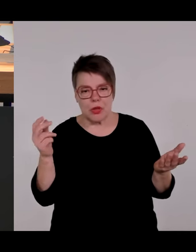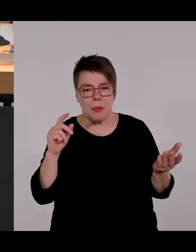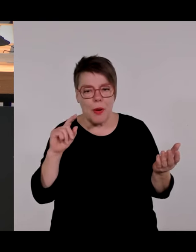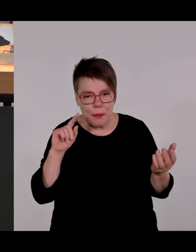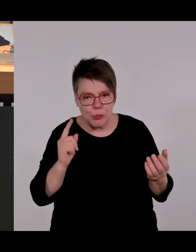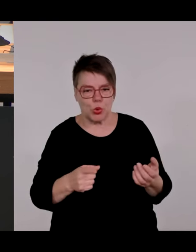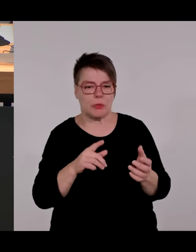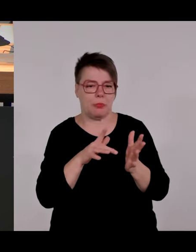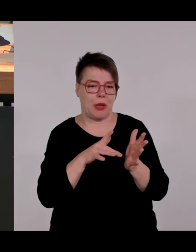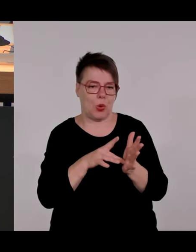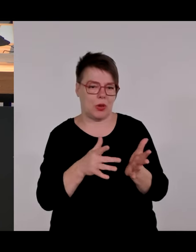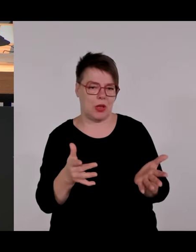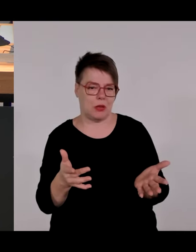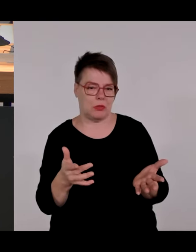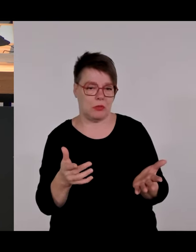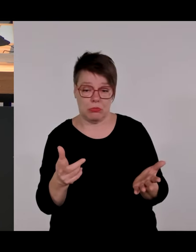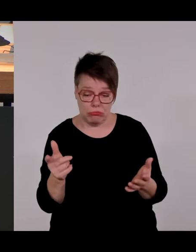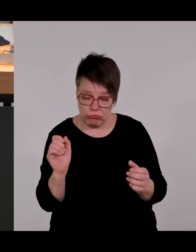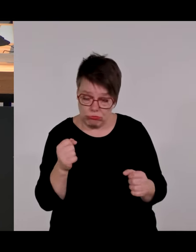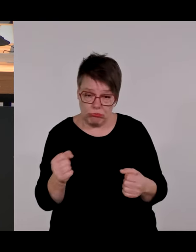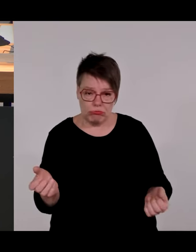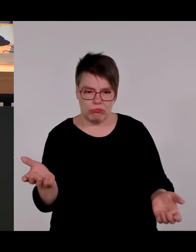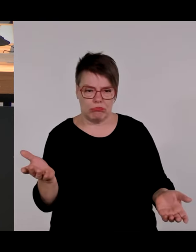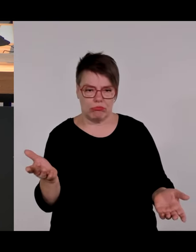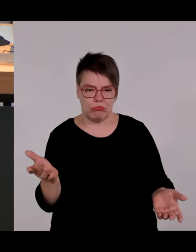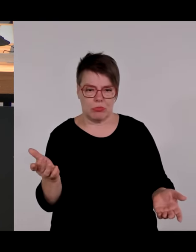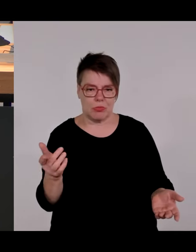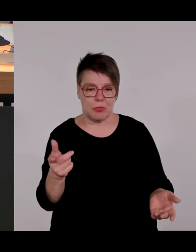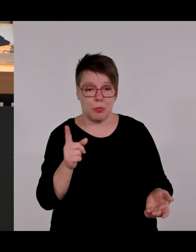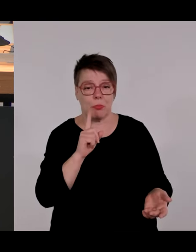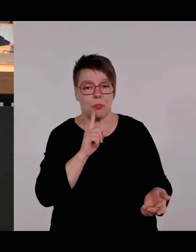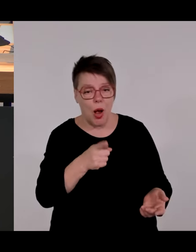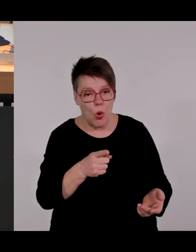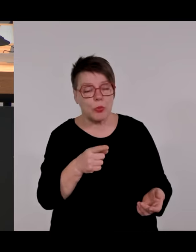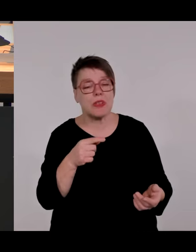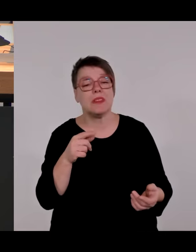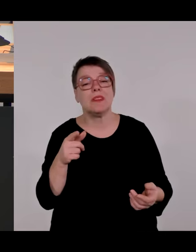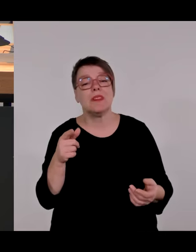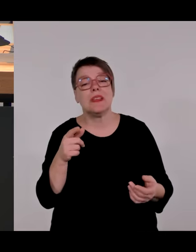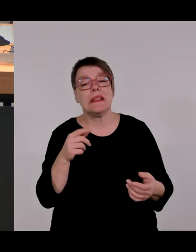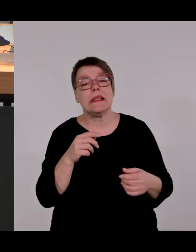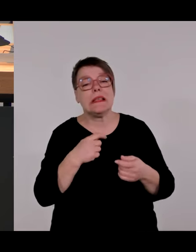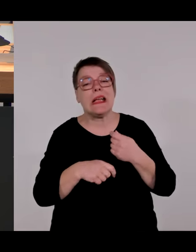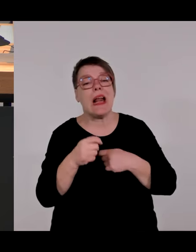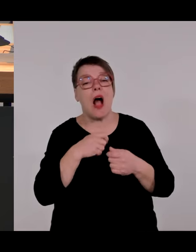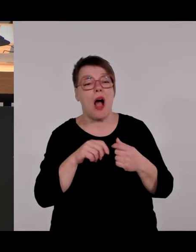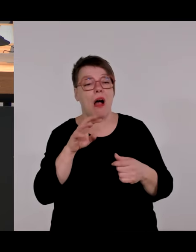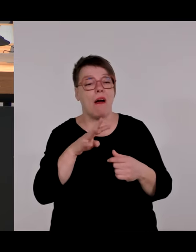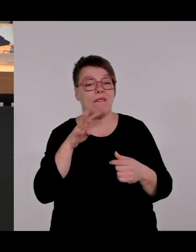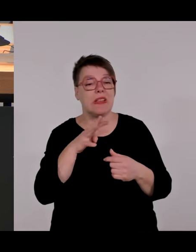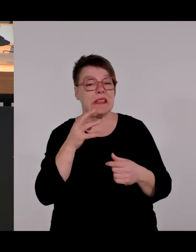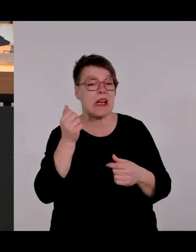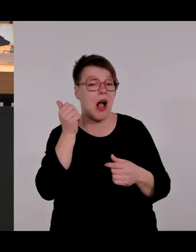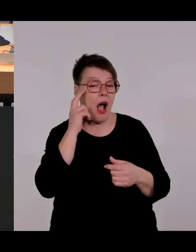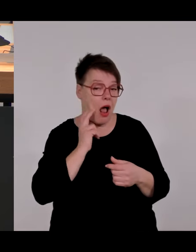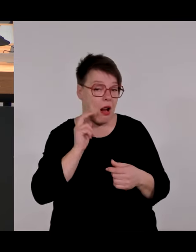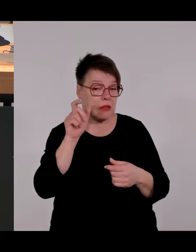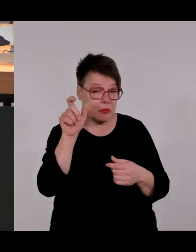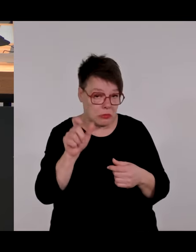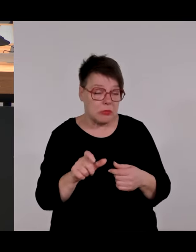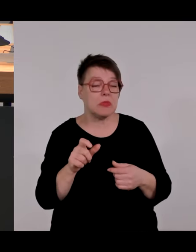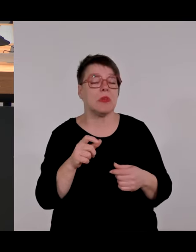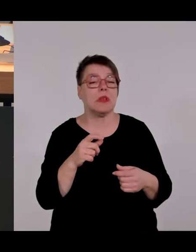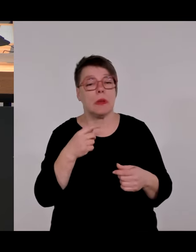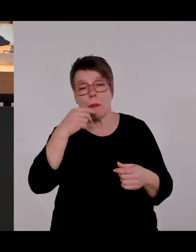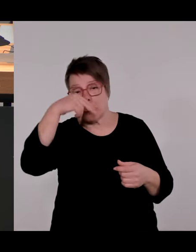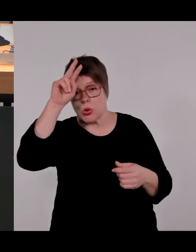falschen Zahlen rund um die Einsatzkräftestunden der Polizei um sich geworfen. Also, Herr Wegner, Sie erzählen den Menschen Sachen in dieser Stadt. Da